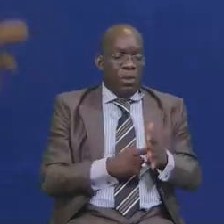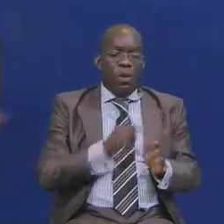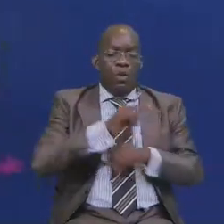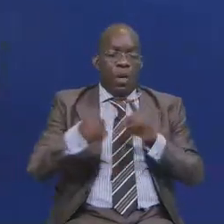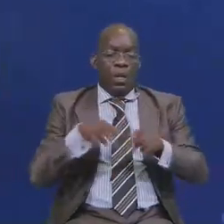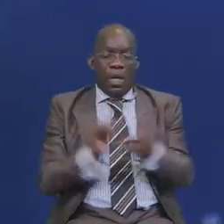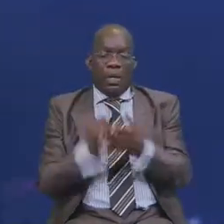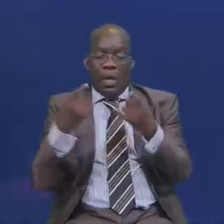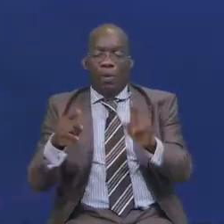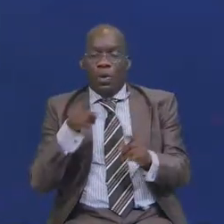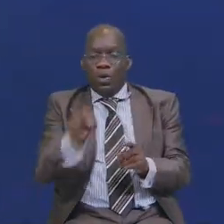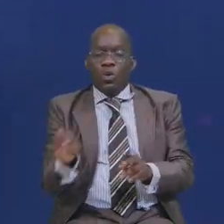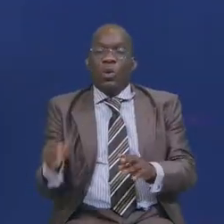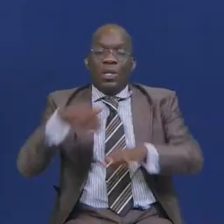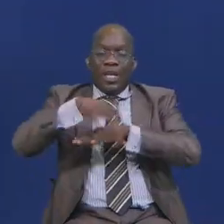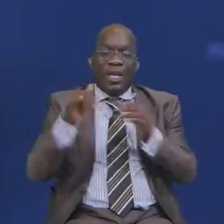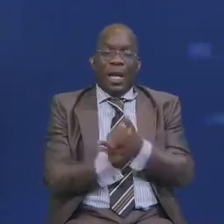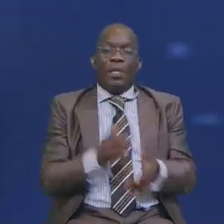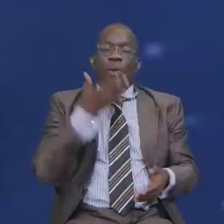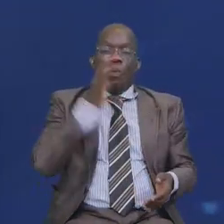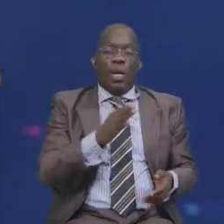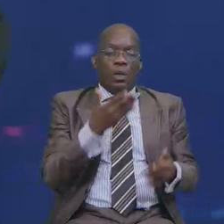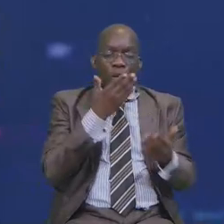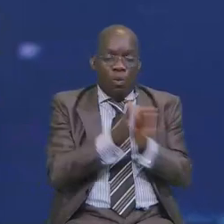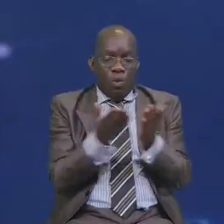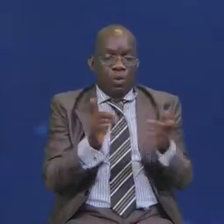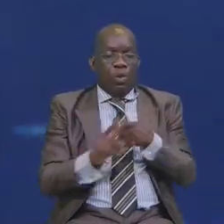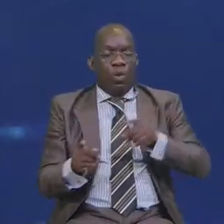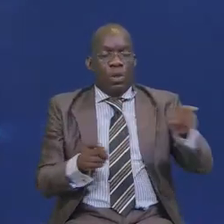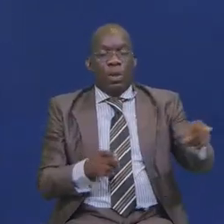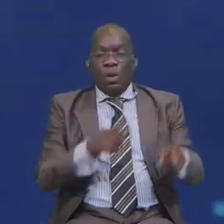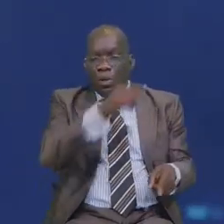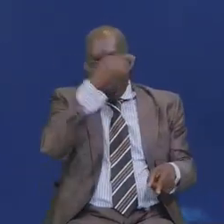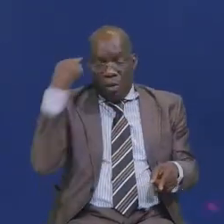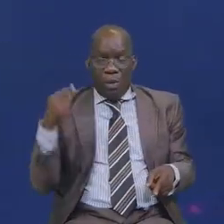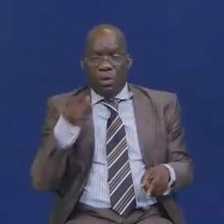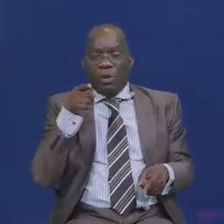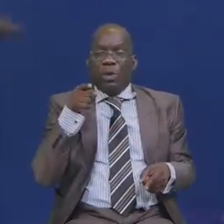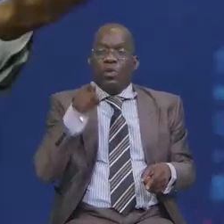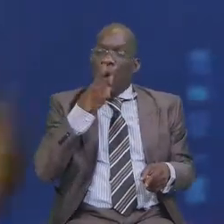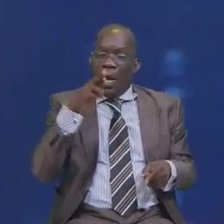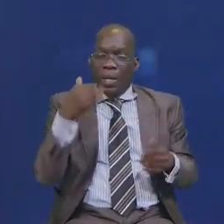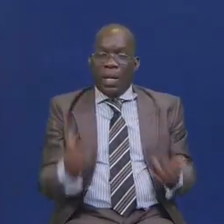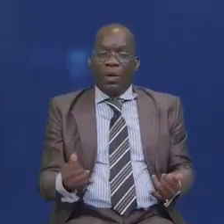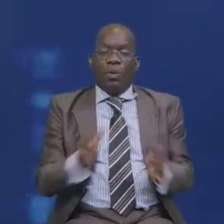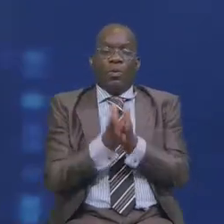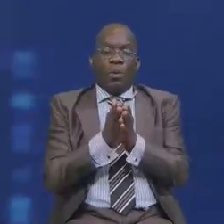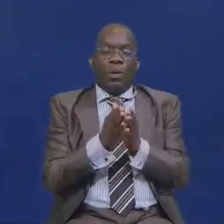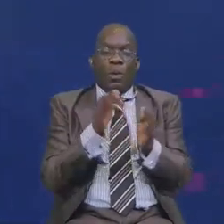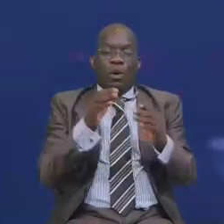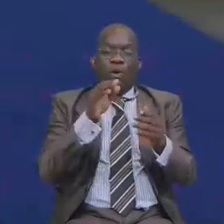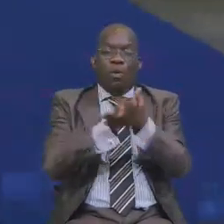ceci. Et tu transfères cela à ces gens. Parce que maintenant, tu es un croyant et tu ne veux pas